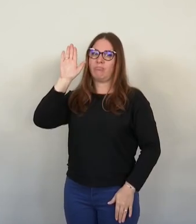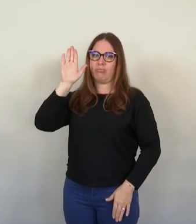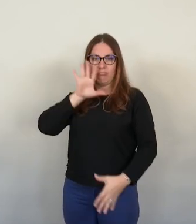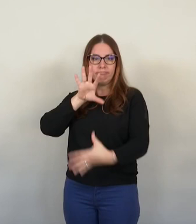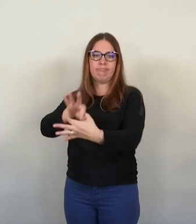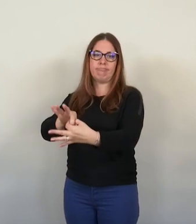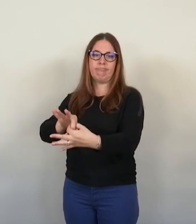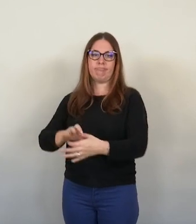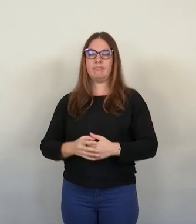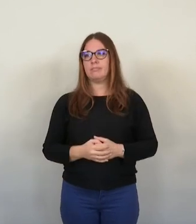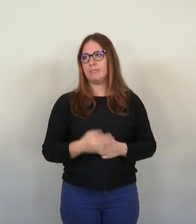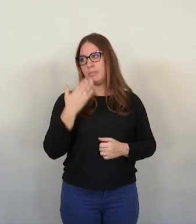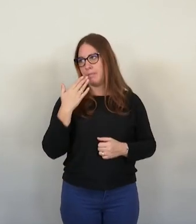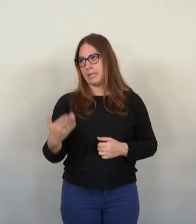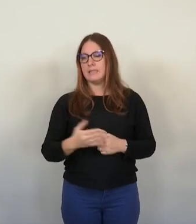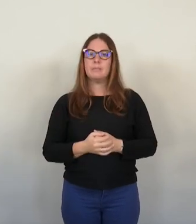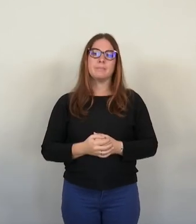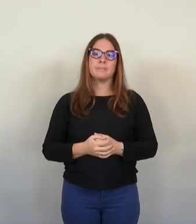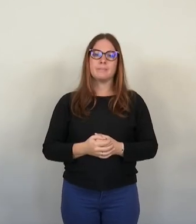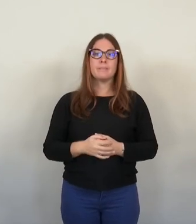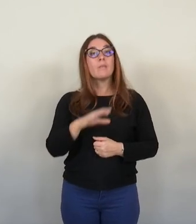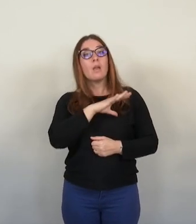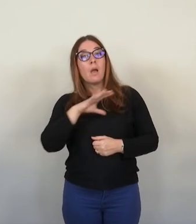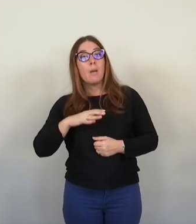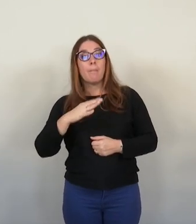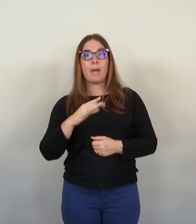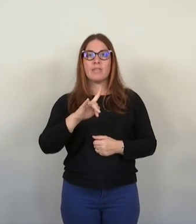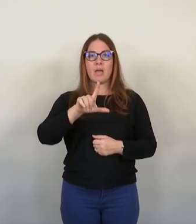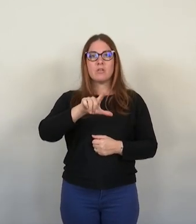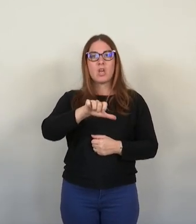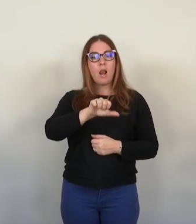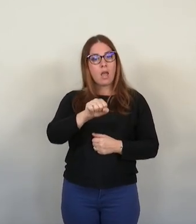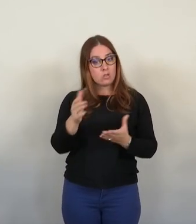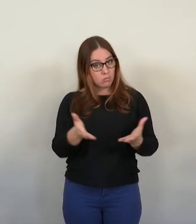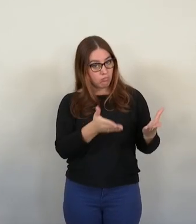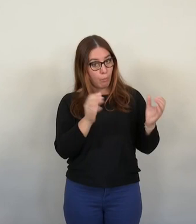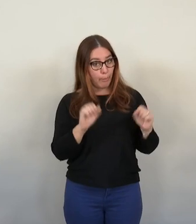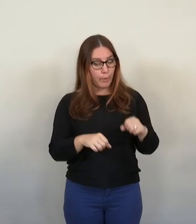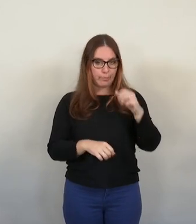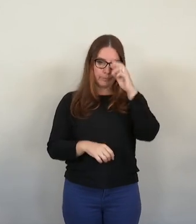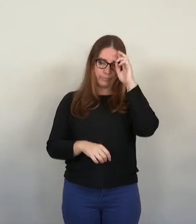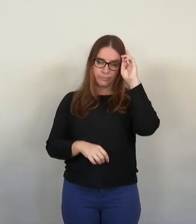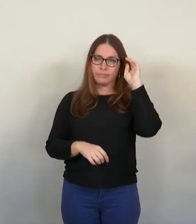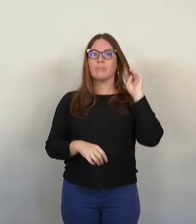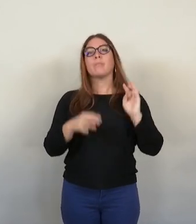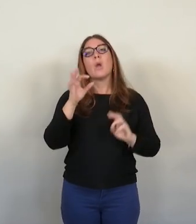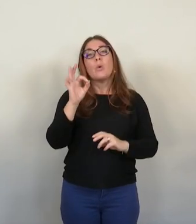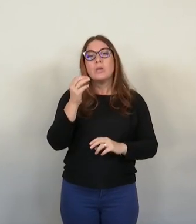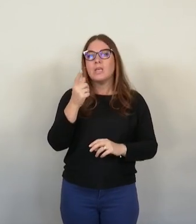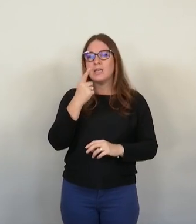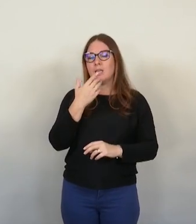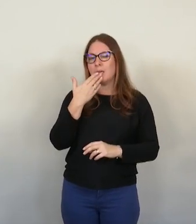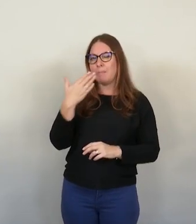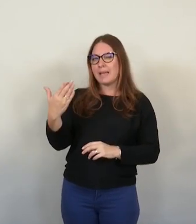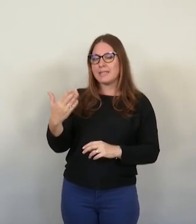merci merci Madame Chalas vous avez la parole oui merci beaucoup Monsieur le Maire je retirrai